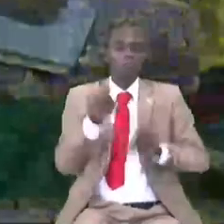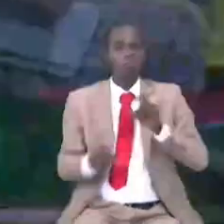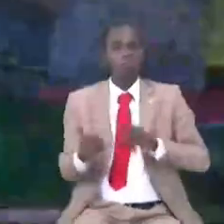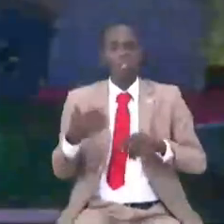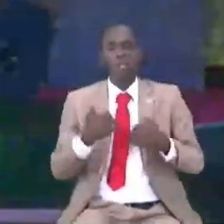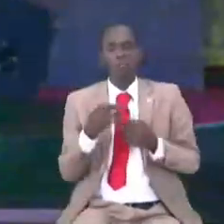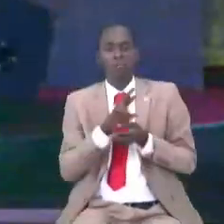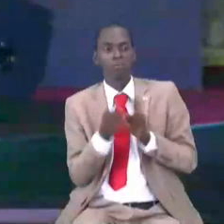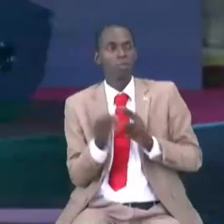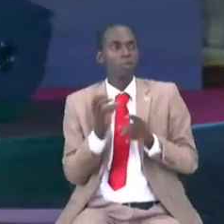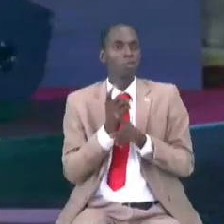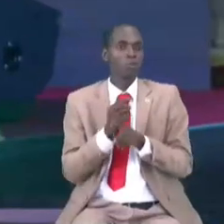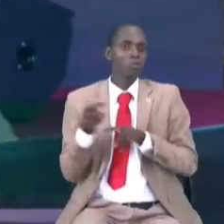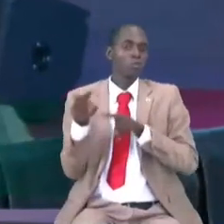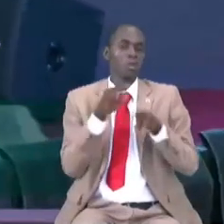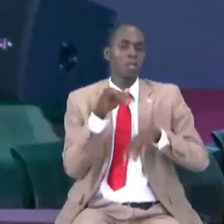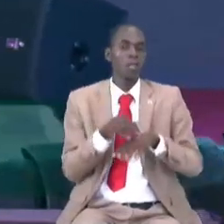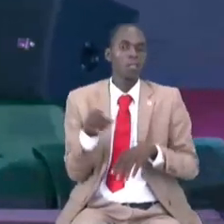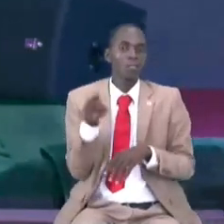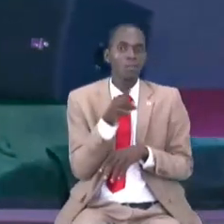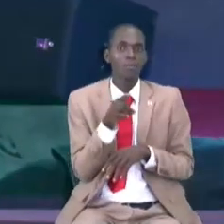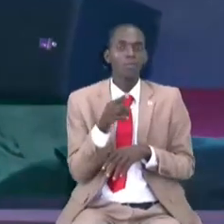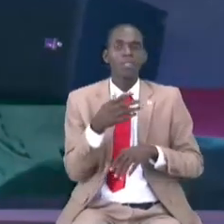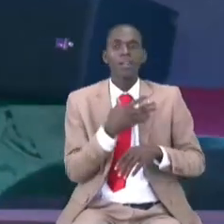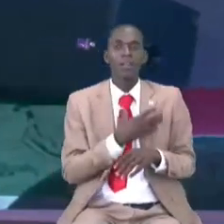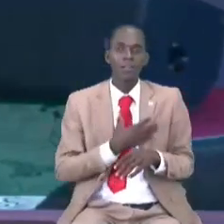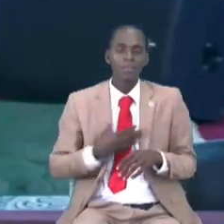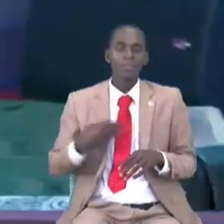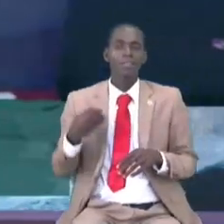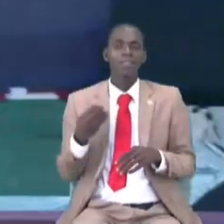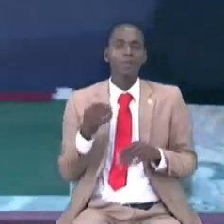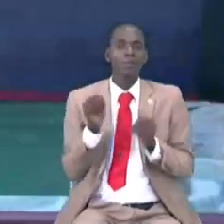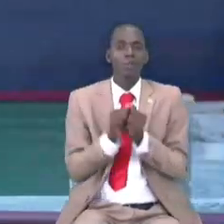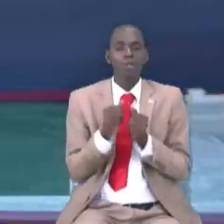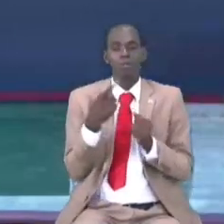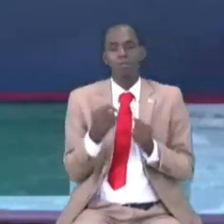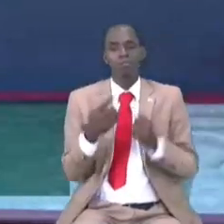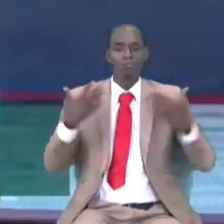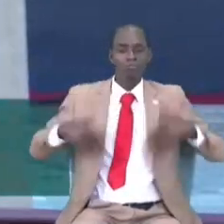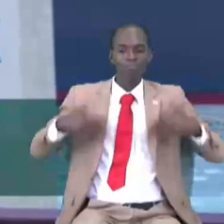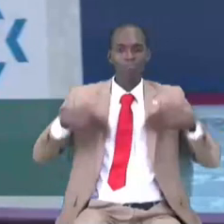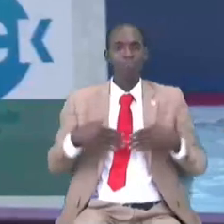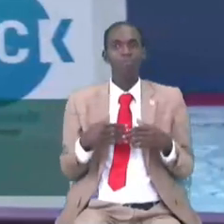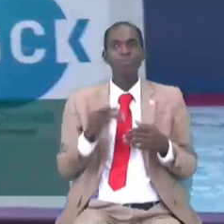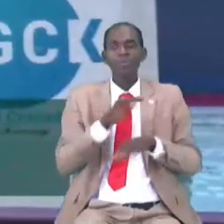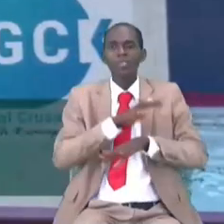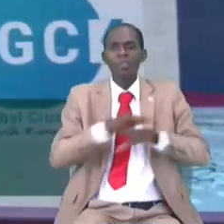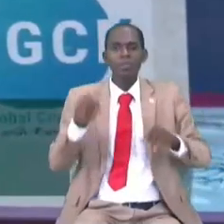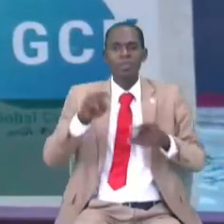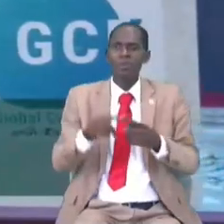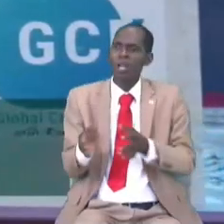Regarde-les qui sont assis avec des sacs là. Que penses-tu, Jonas? Il ne devait pas demander ça à Jonas. Pourquoi? Parce que